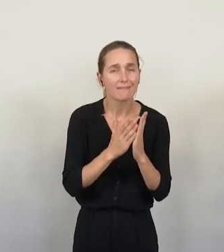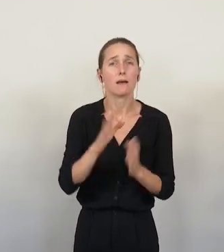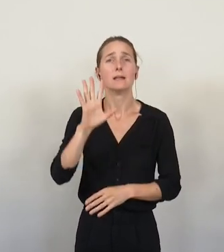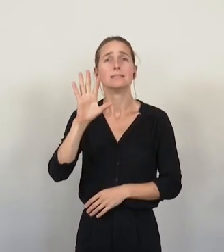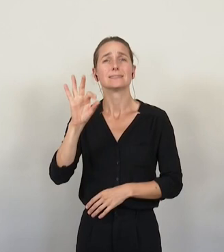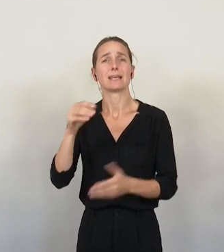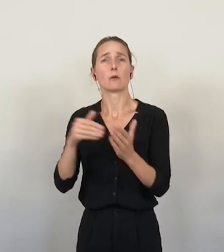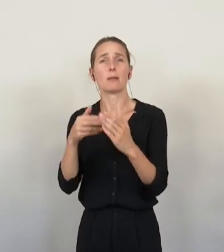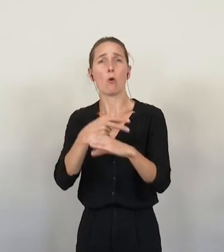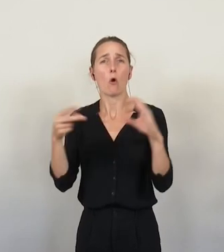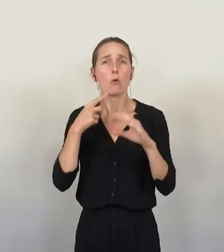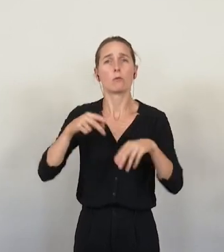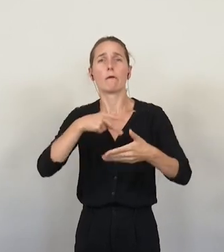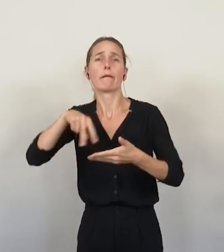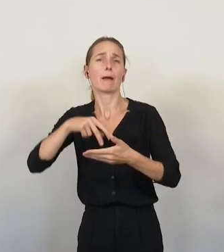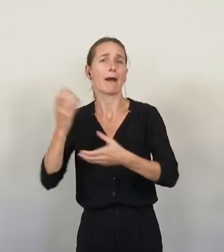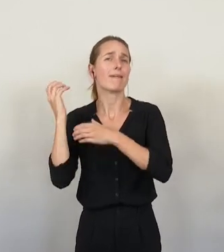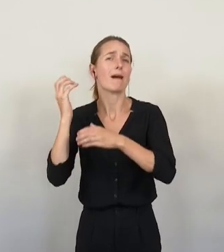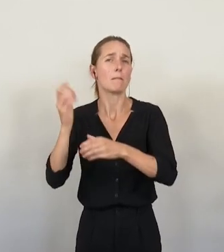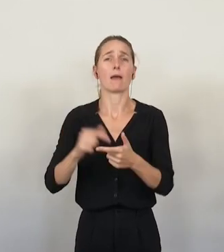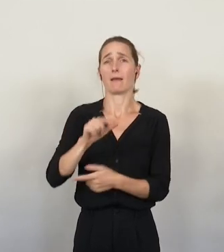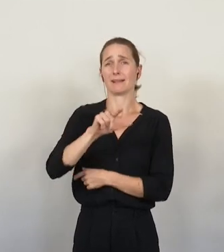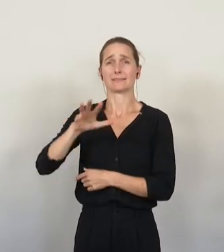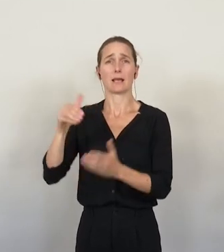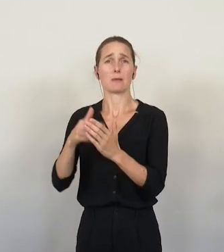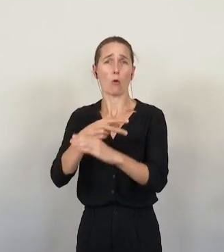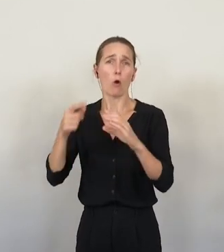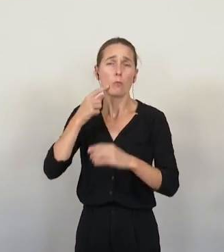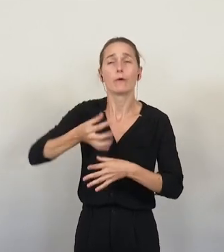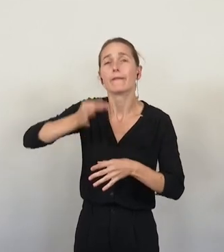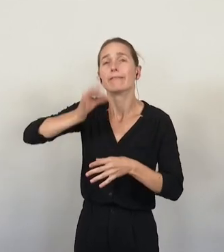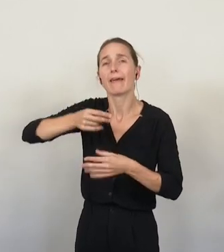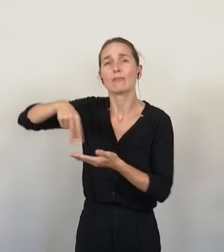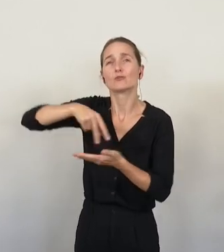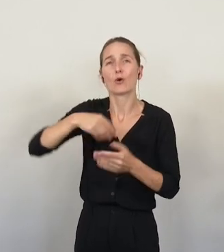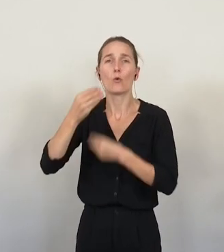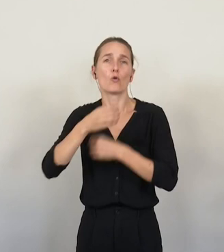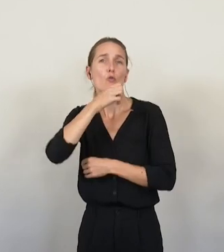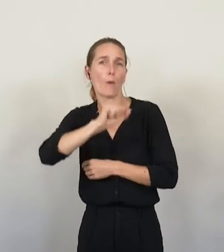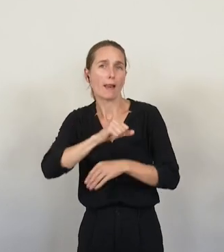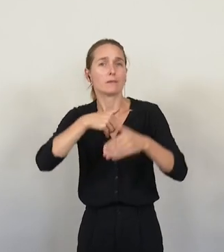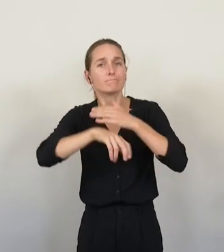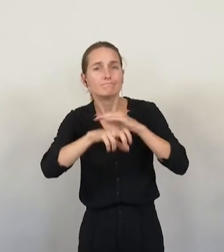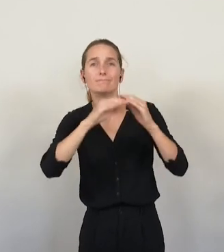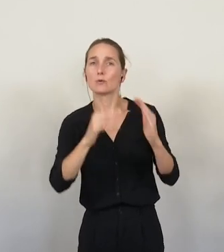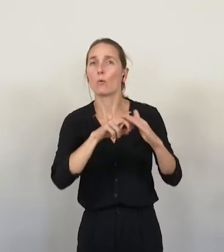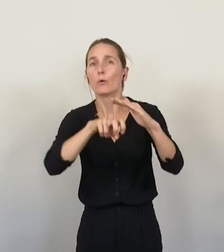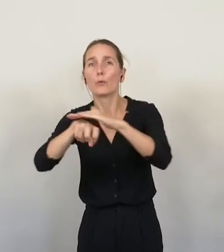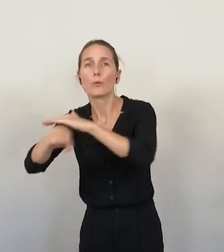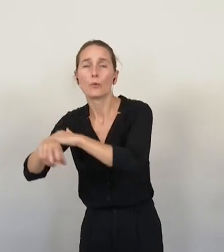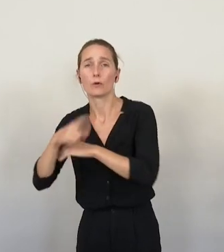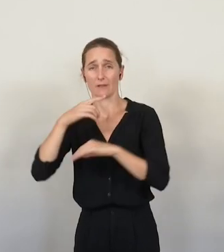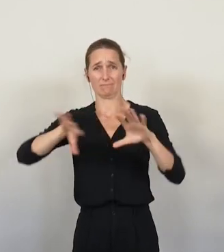pardon pour le Cabaret Frappé 25000 € pour les thé d'anscang et Noël à domicile donc ça c'est simplement ces derniers temps hein ça représente